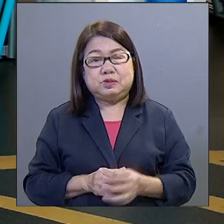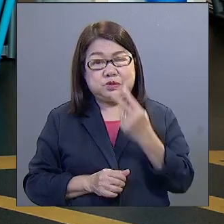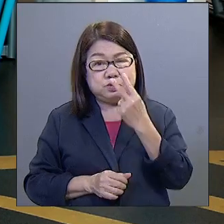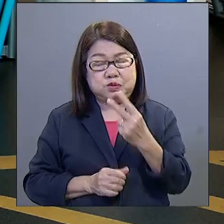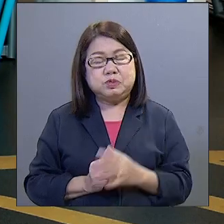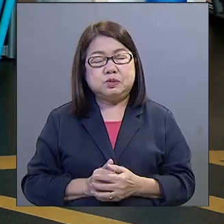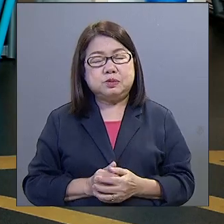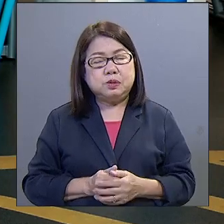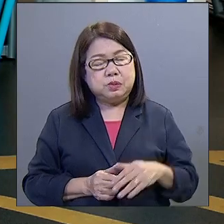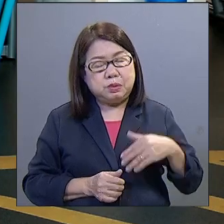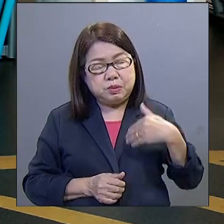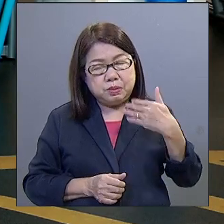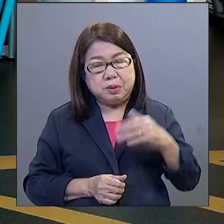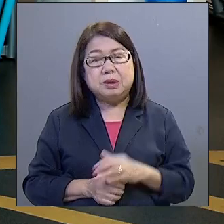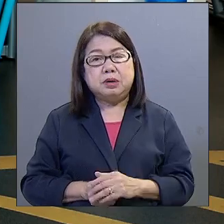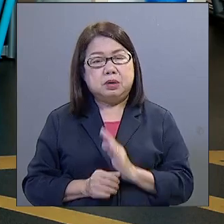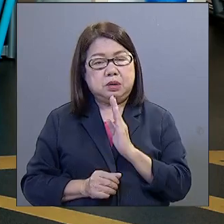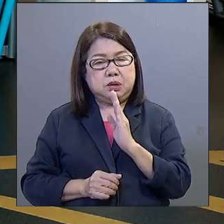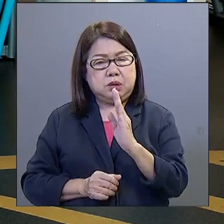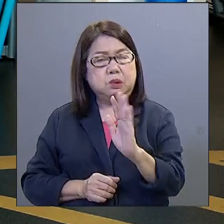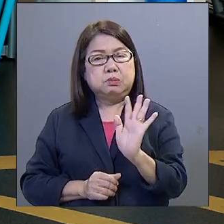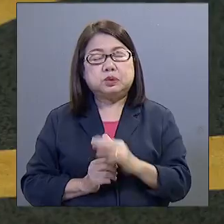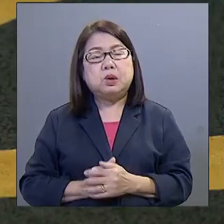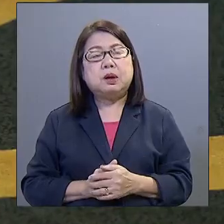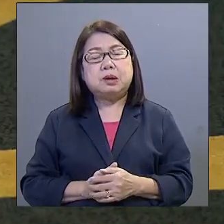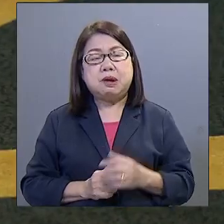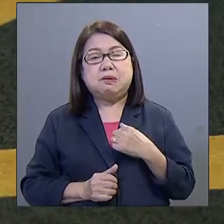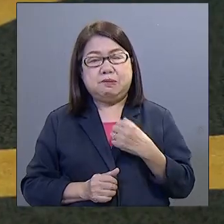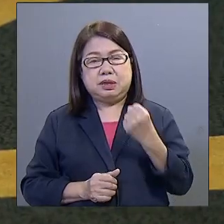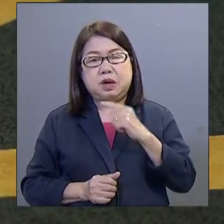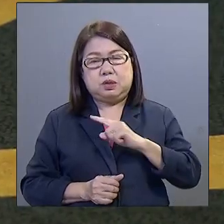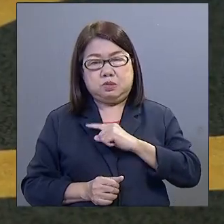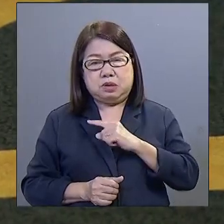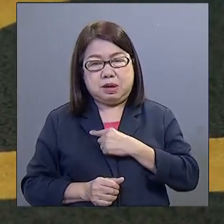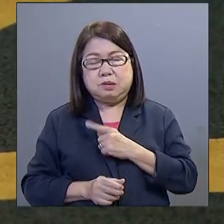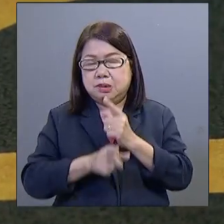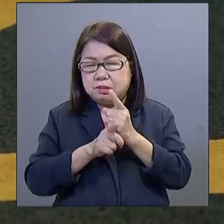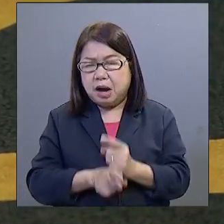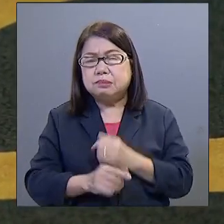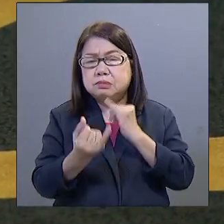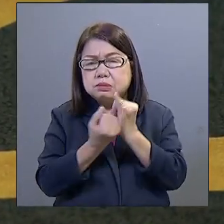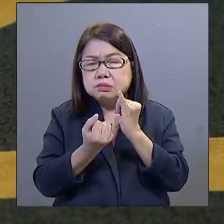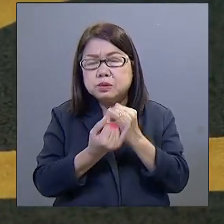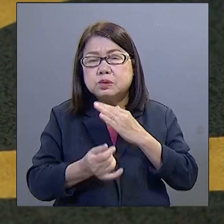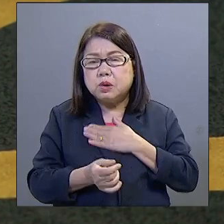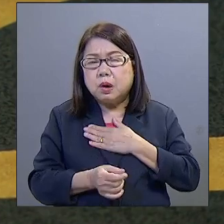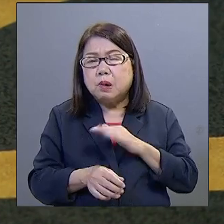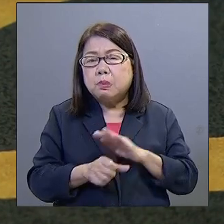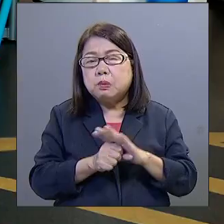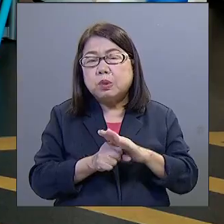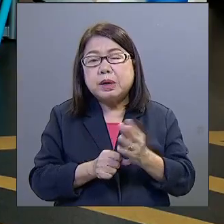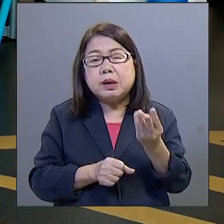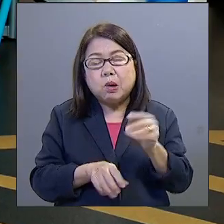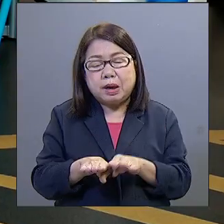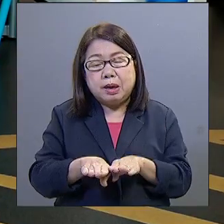นใจนะคะไม่จำเป็นต้องเส้นตรงแบบนี้นะคะมั่นใจที่ระยะขาเท่าไหร่เนี่ยระยะเท้าเท่าไหร่เนี่ยก็เอาตรงนั้นเลย